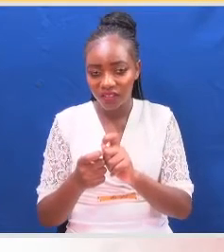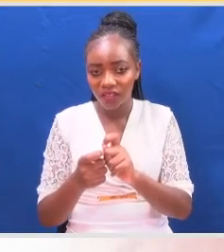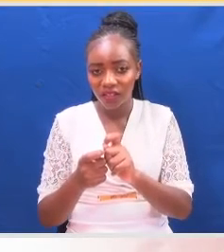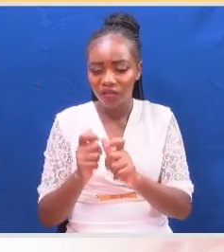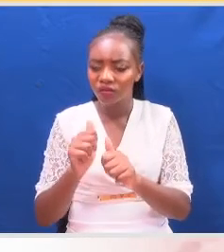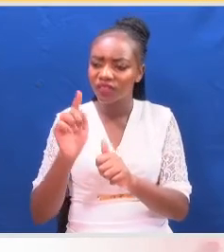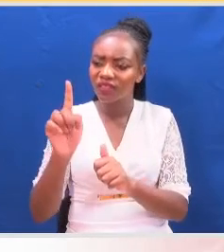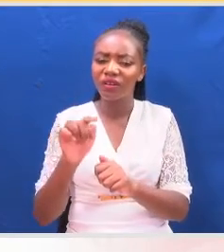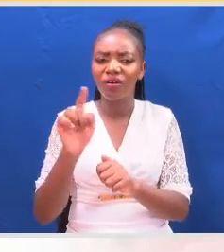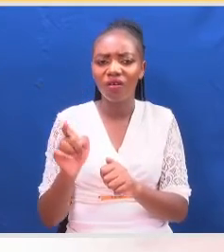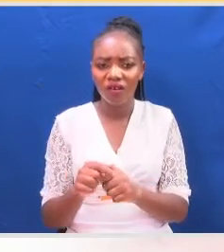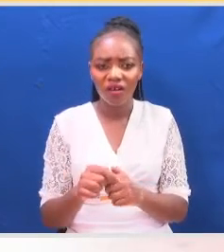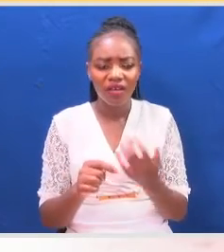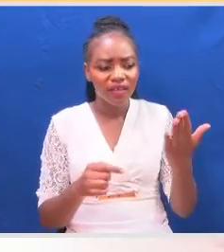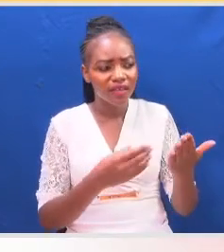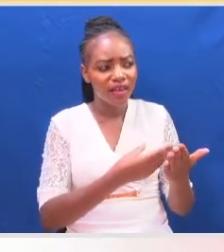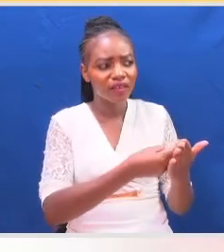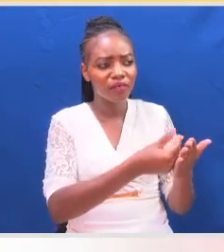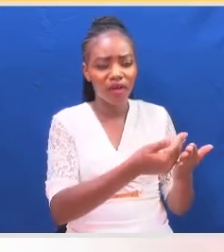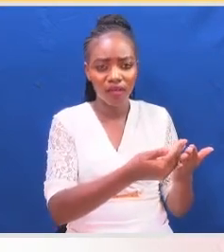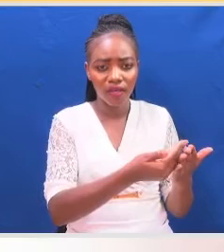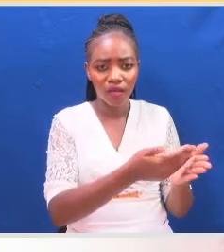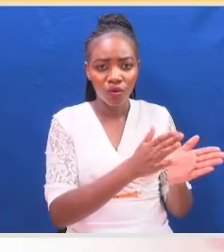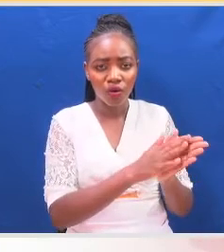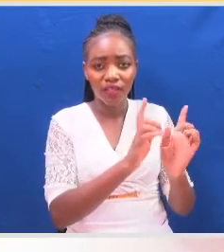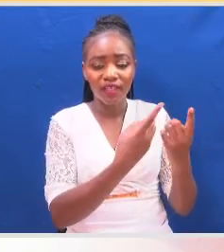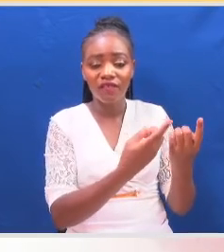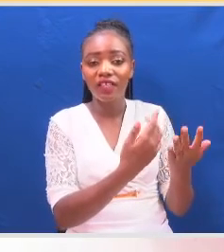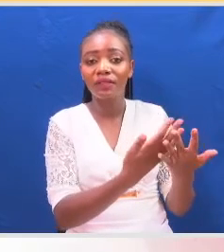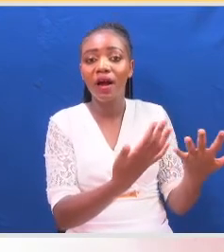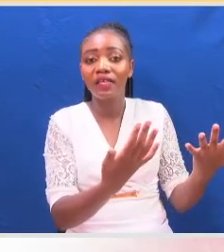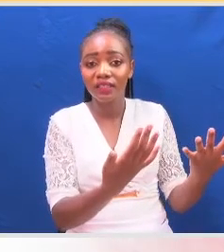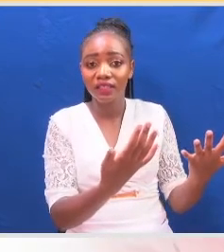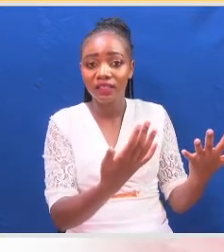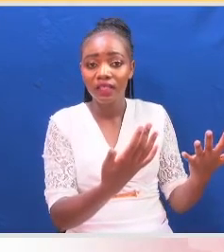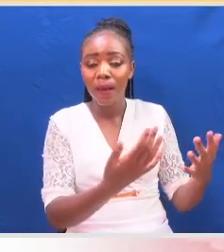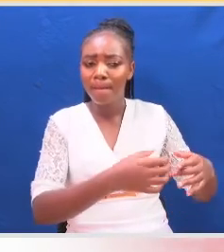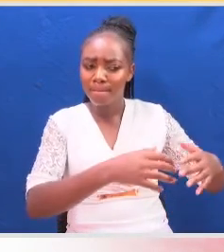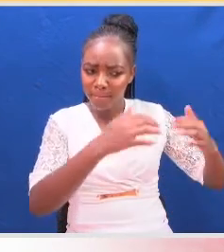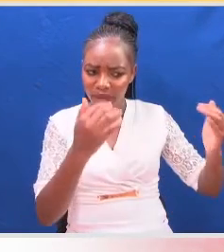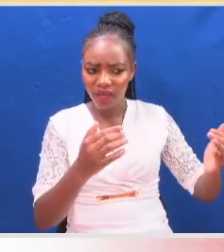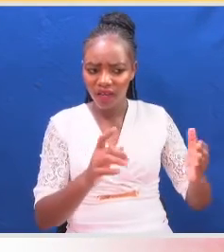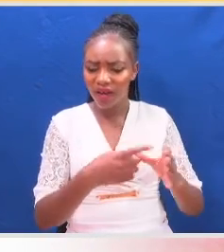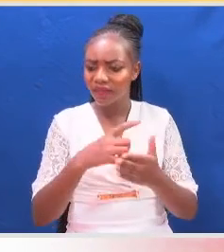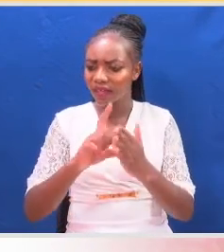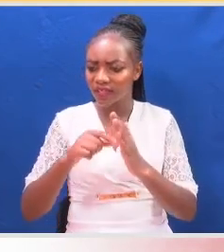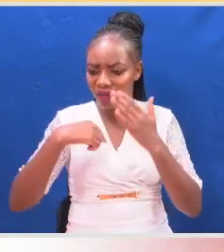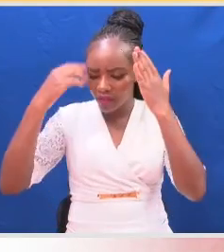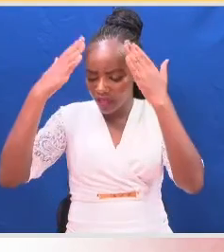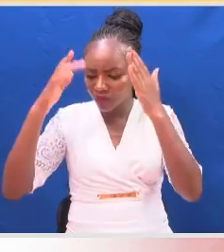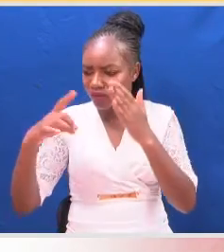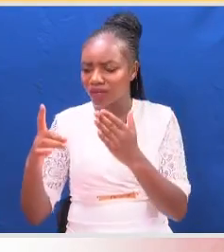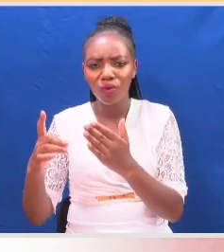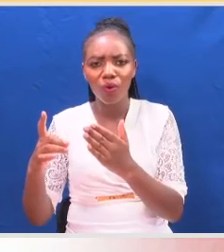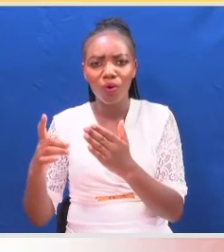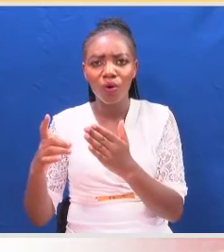Utakuta hapa wananunua na hizo gunia kubwa na baadaye sijui wanaendanga kulipackage